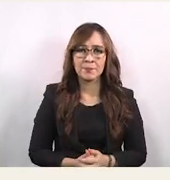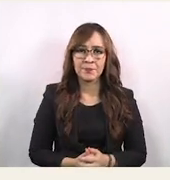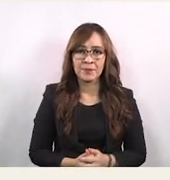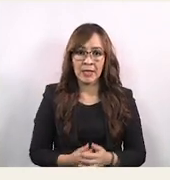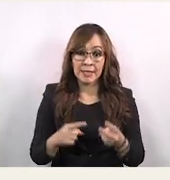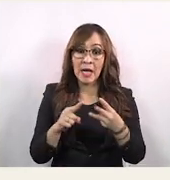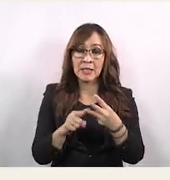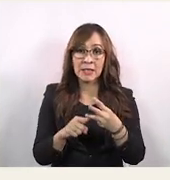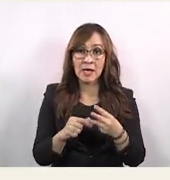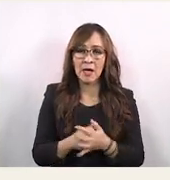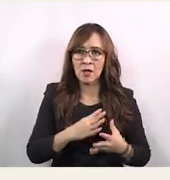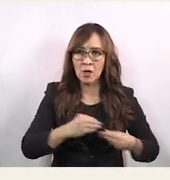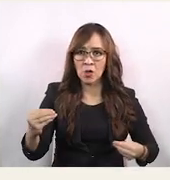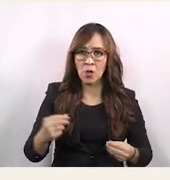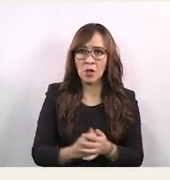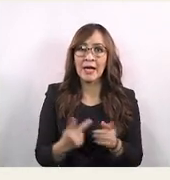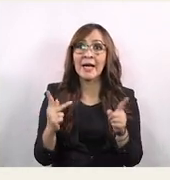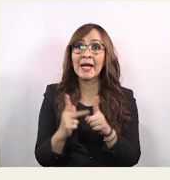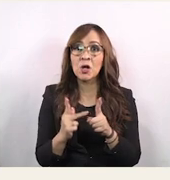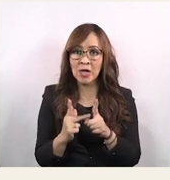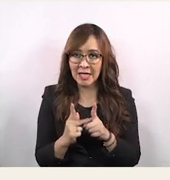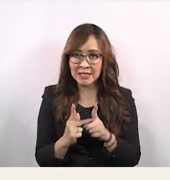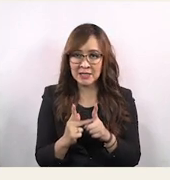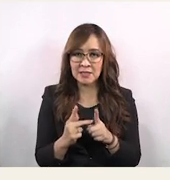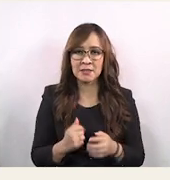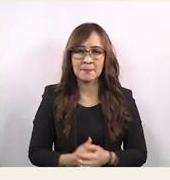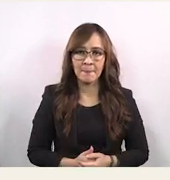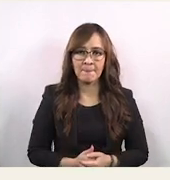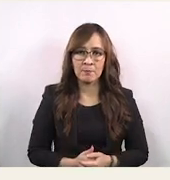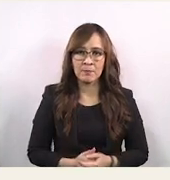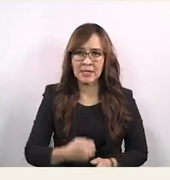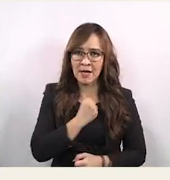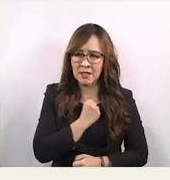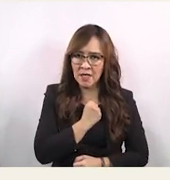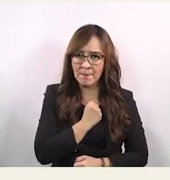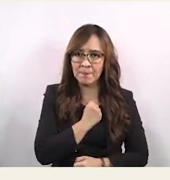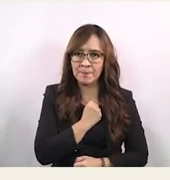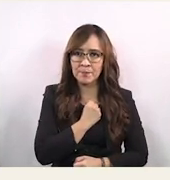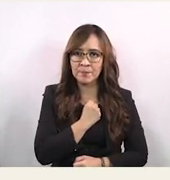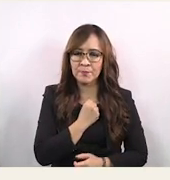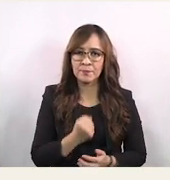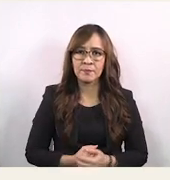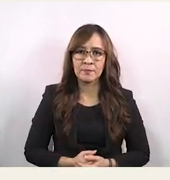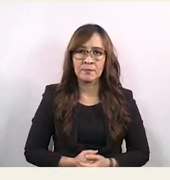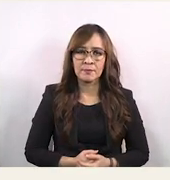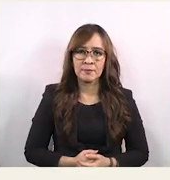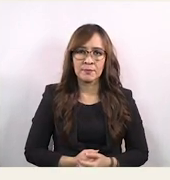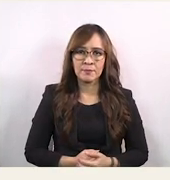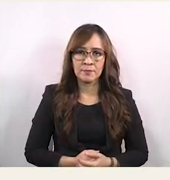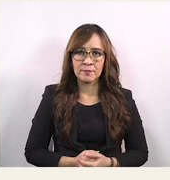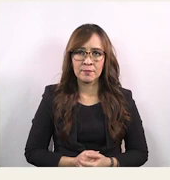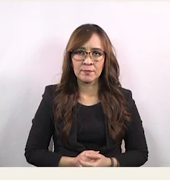dibunuh Hai dengan sakit hati Hai dengan dendam dengan